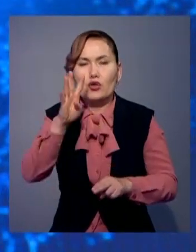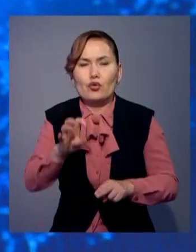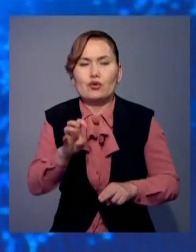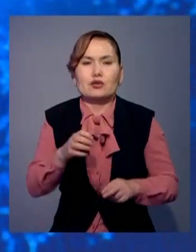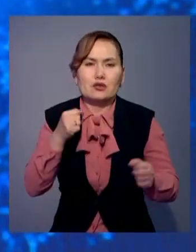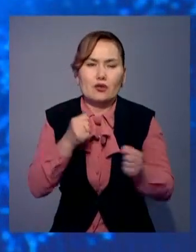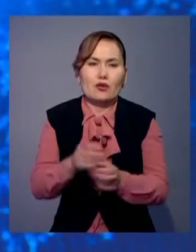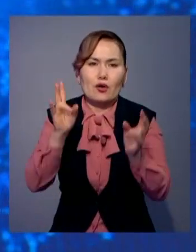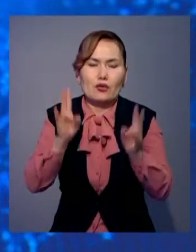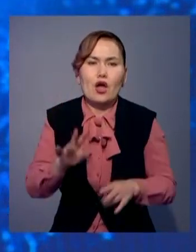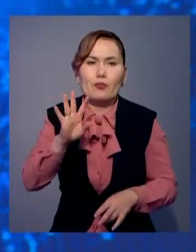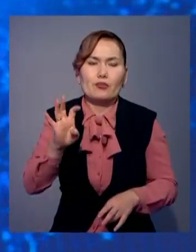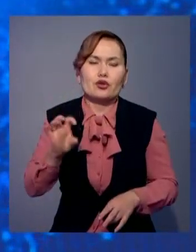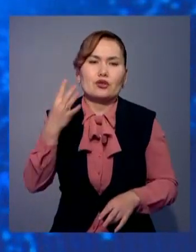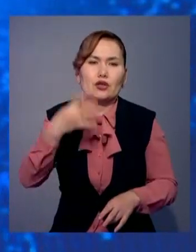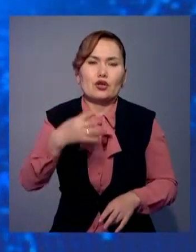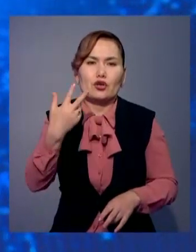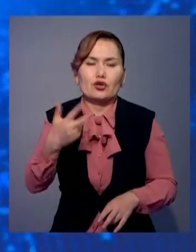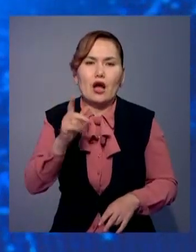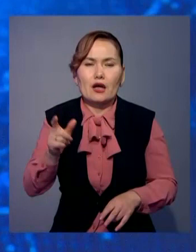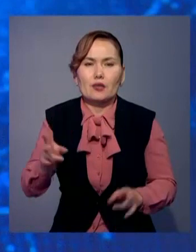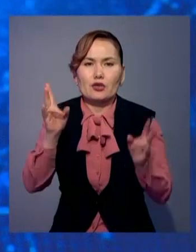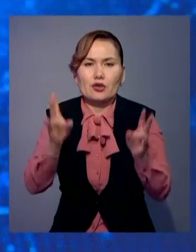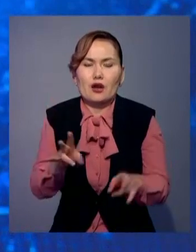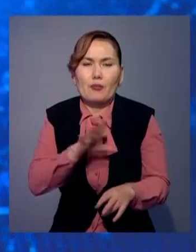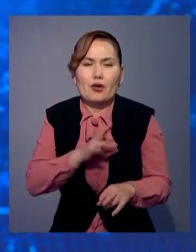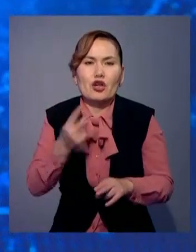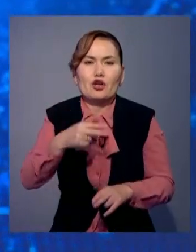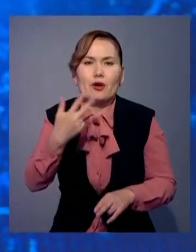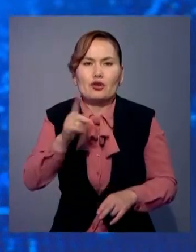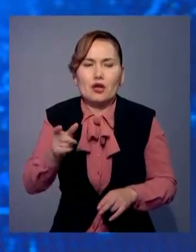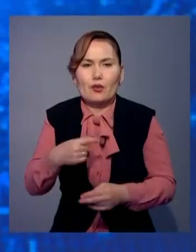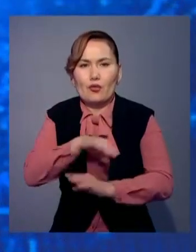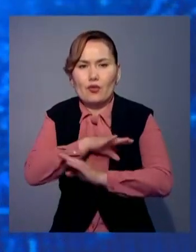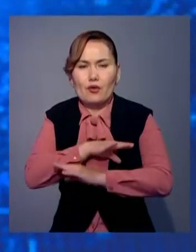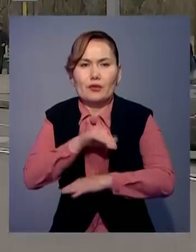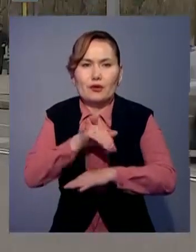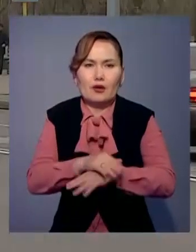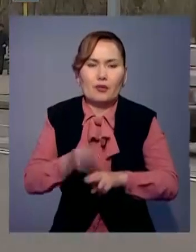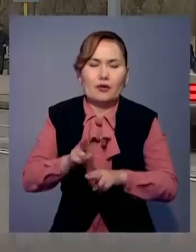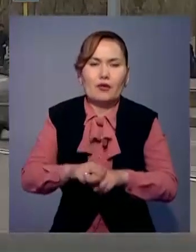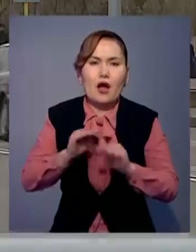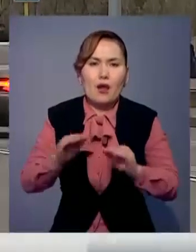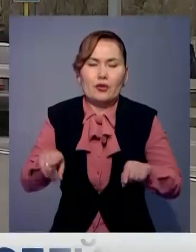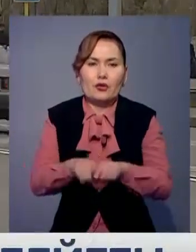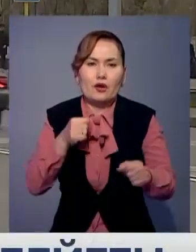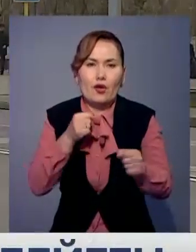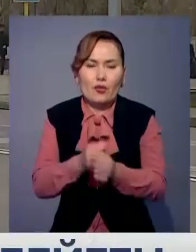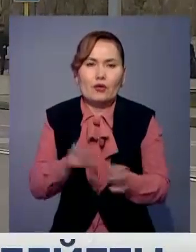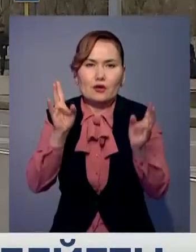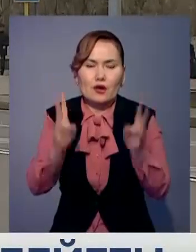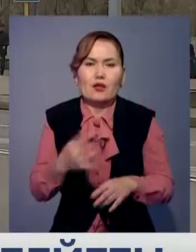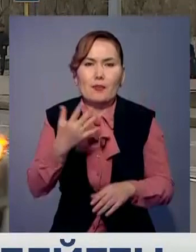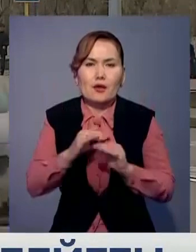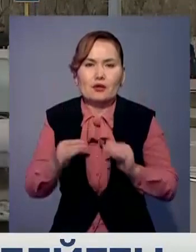түрлі жарақат алып, 23 адам қайтыс болды. Балалардың қатысуымен болатын апаттарда азаймай тұр. Жыл басынан бері 5 бүлдіршін жол үстінде көз